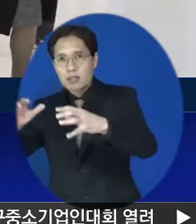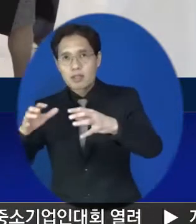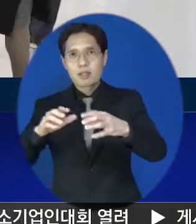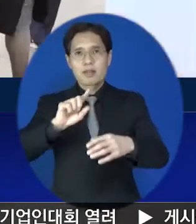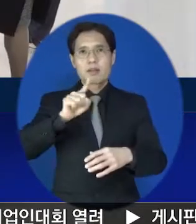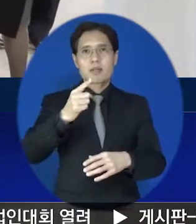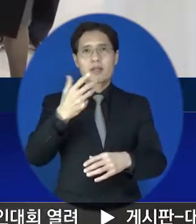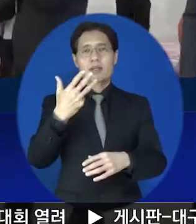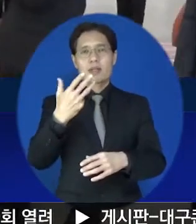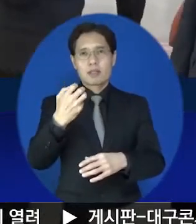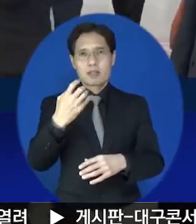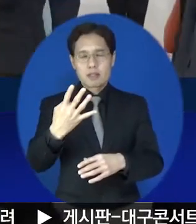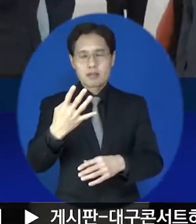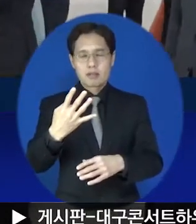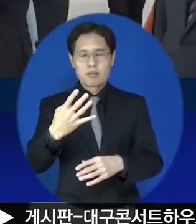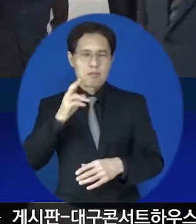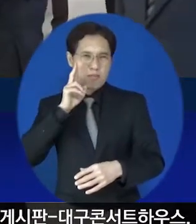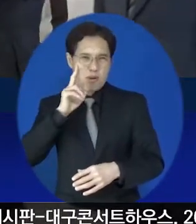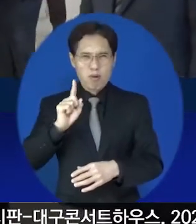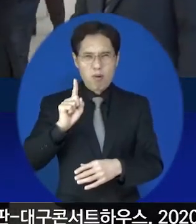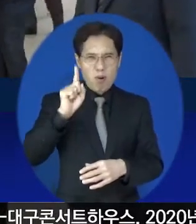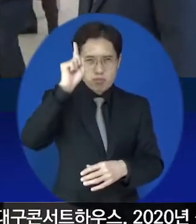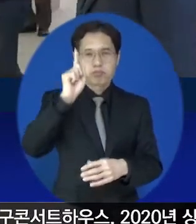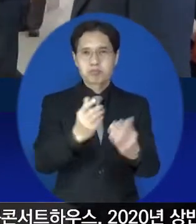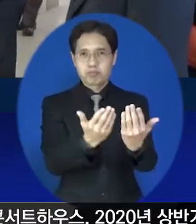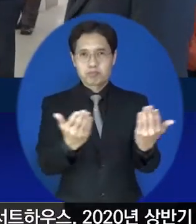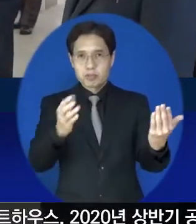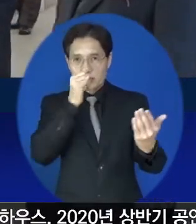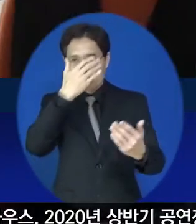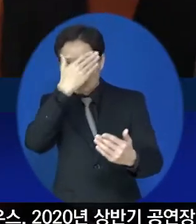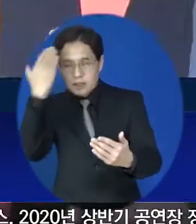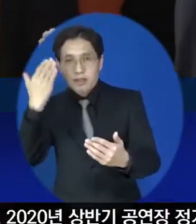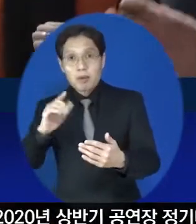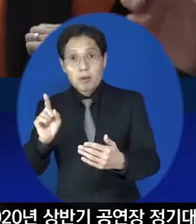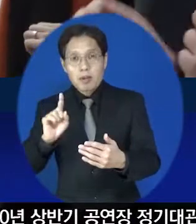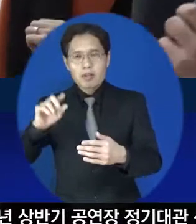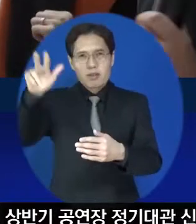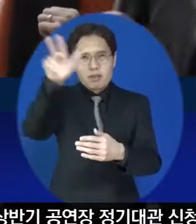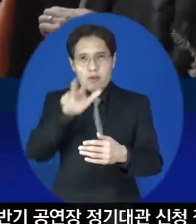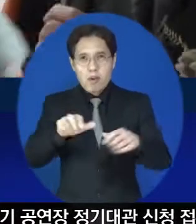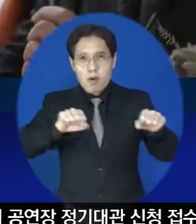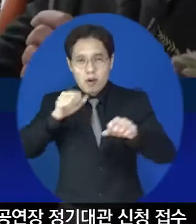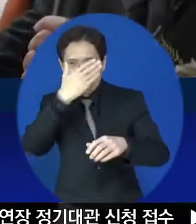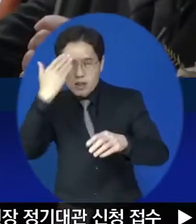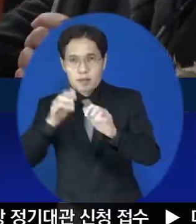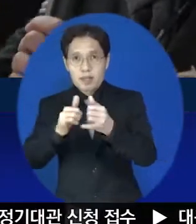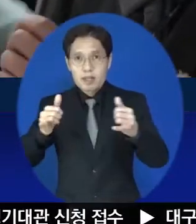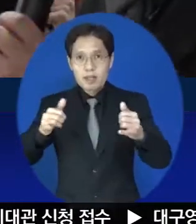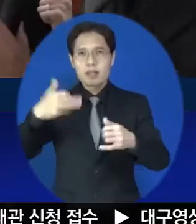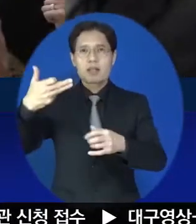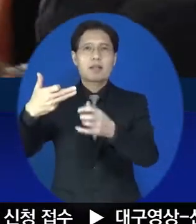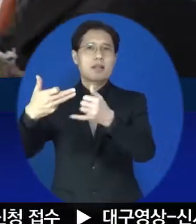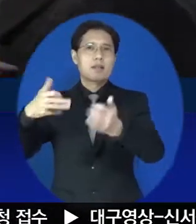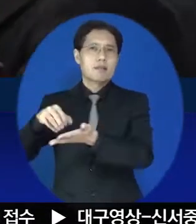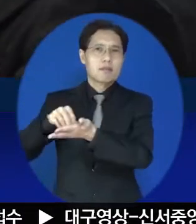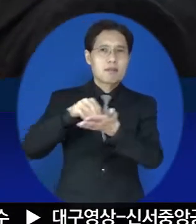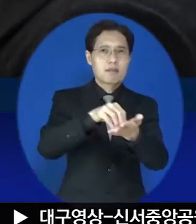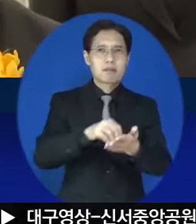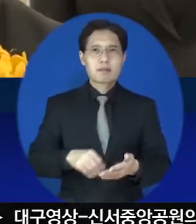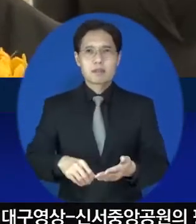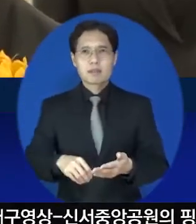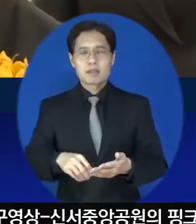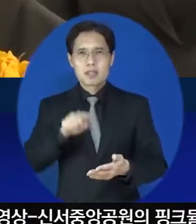갤러리가 수준 높은 전시를 선보였고, 청년 미술 프로젝트는 전국에서 활동 중인 청년 작가 18명이